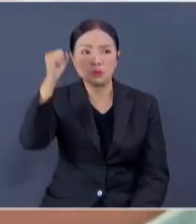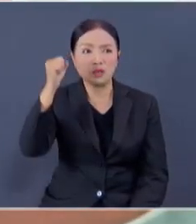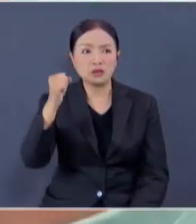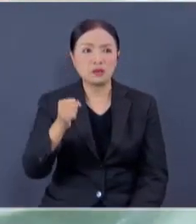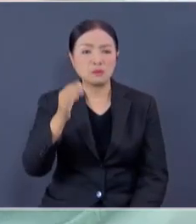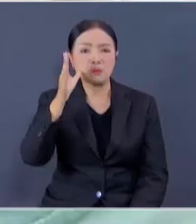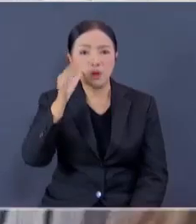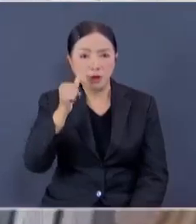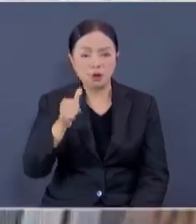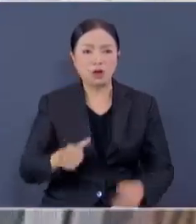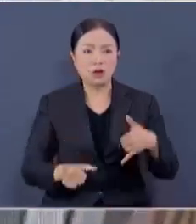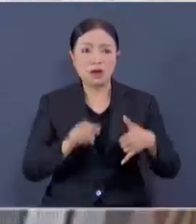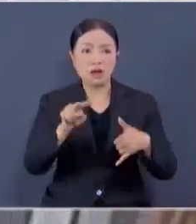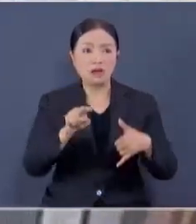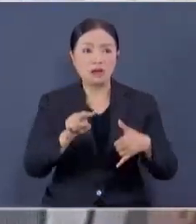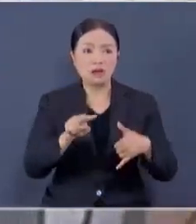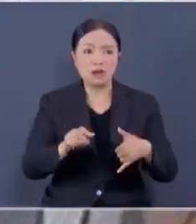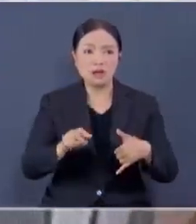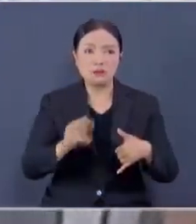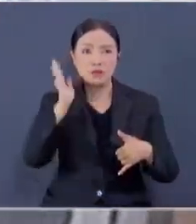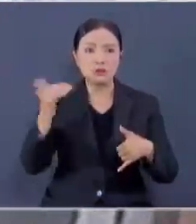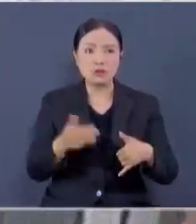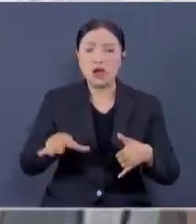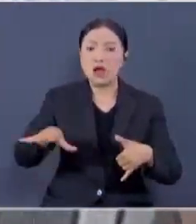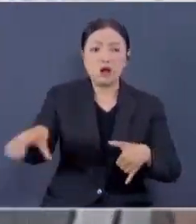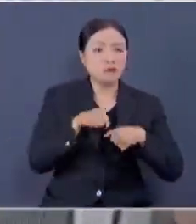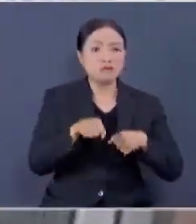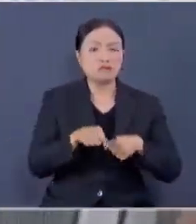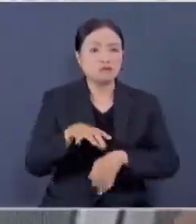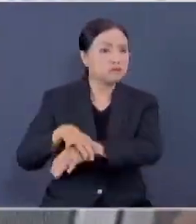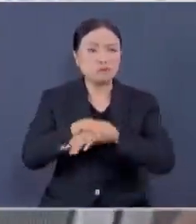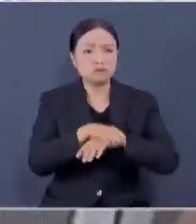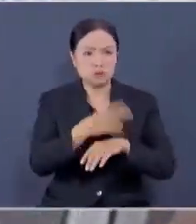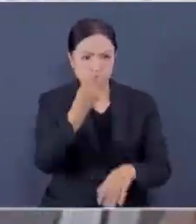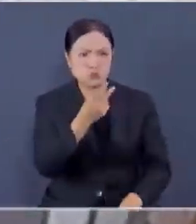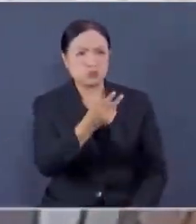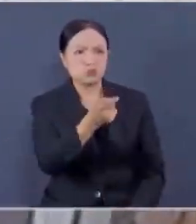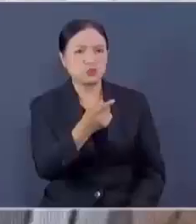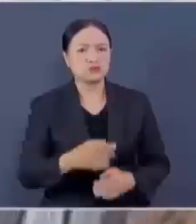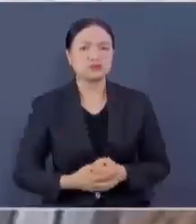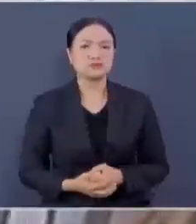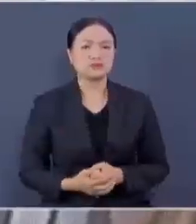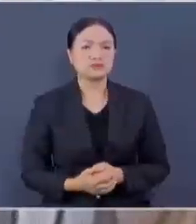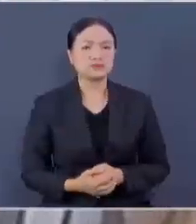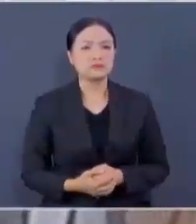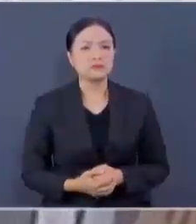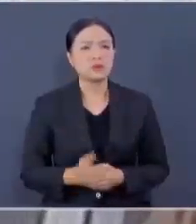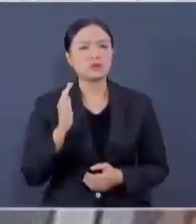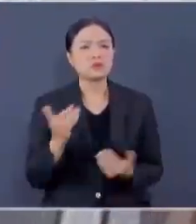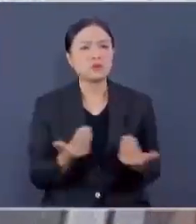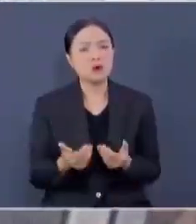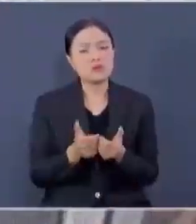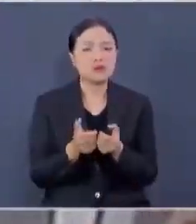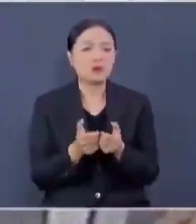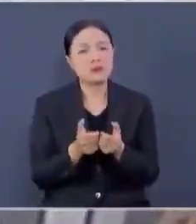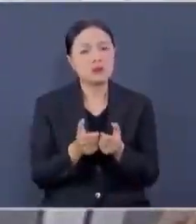าตญาณความเป็นพ ่อ กระโดดคว้าแขนลูกชายวิ่งหนีดูตรงนี้ฮะขออนุญาตคุณผู้ชมเนี่ยตอนแรกลูกก็จริงๆไม่ได้นั่ง